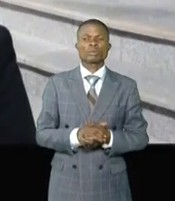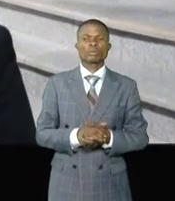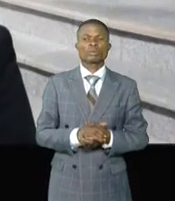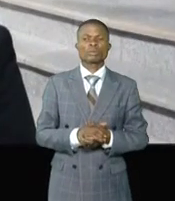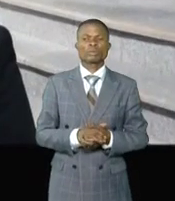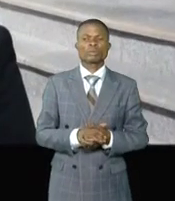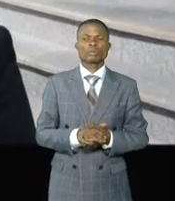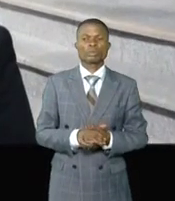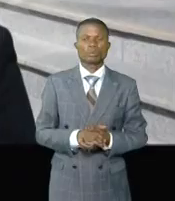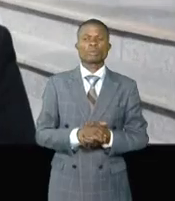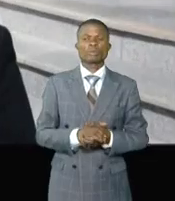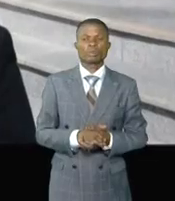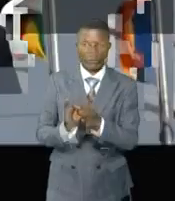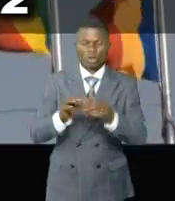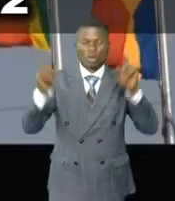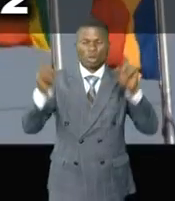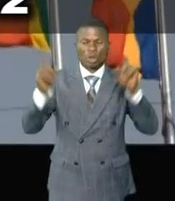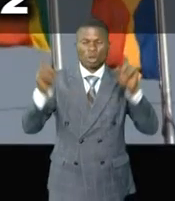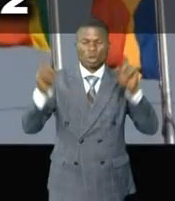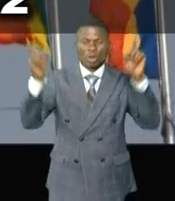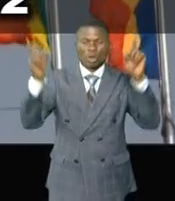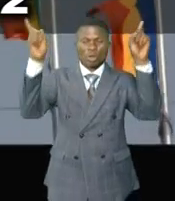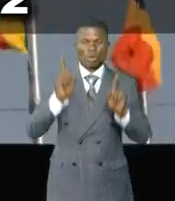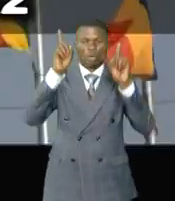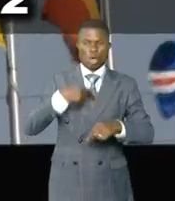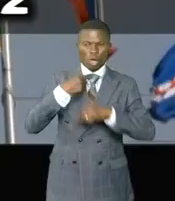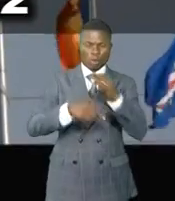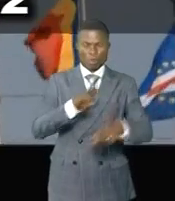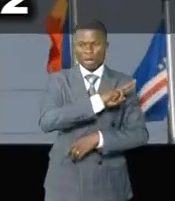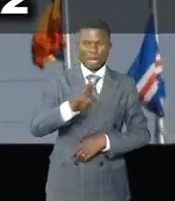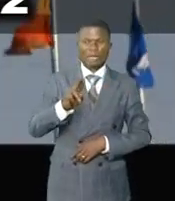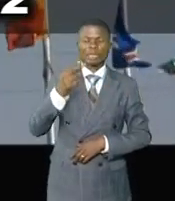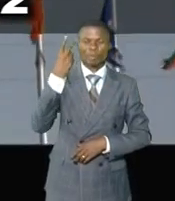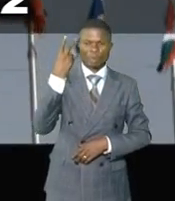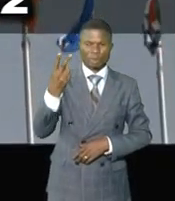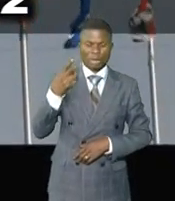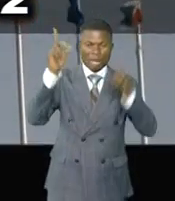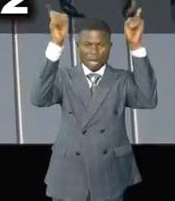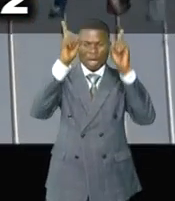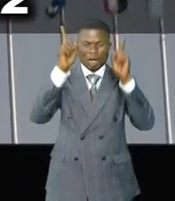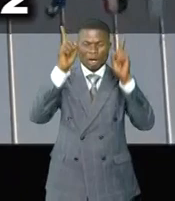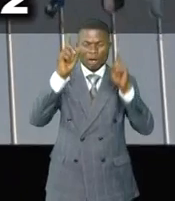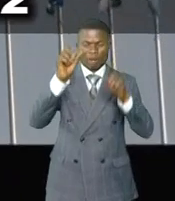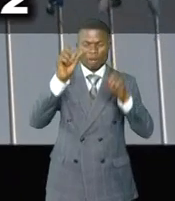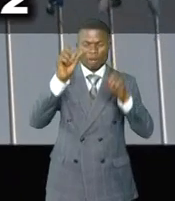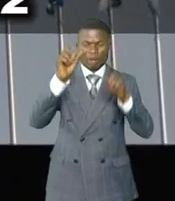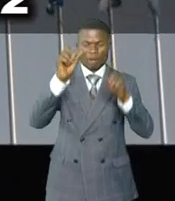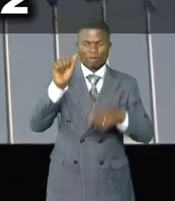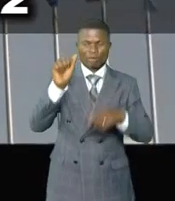L'Union africaine voit le jour à Durban en Afrique du Sud. Sa vision est